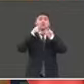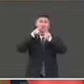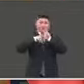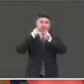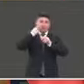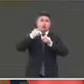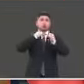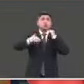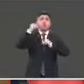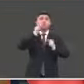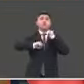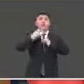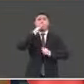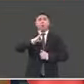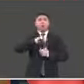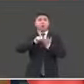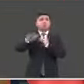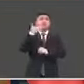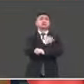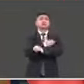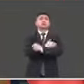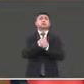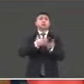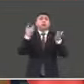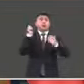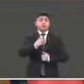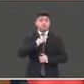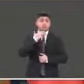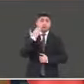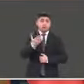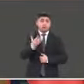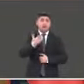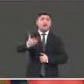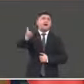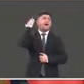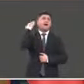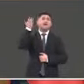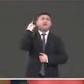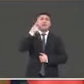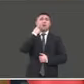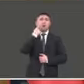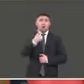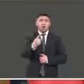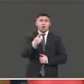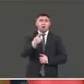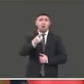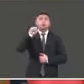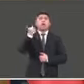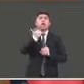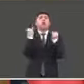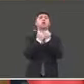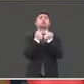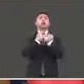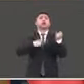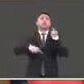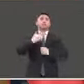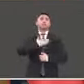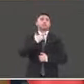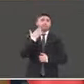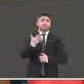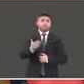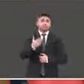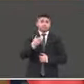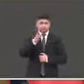öğrencilerimizin hizmetine sunacağız Eskiden en değerli kardeşlerim bu